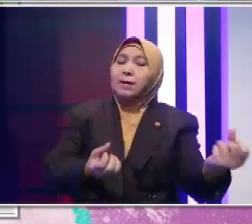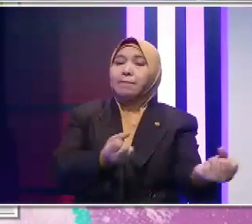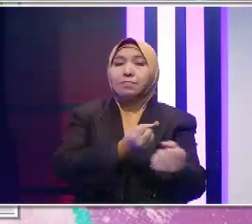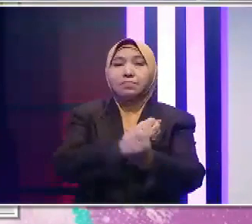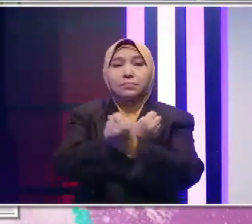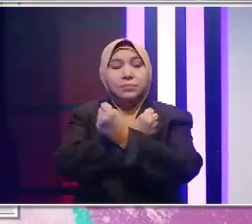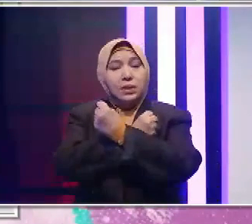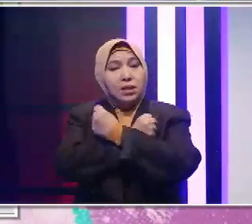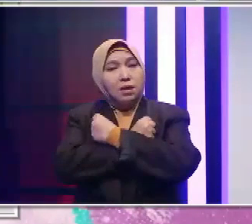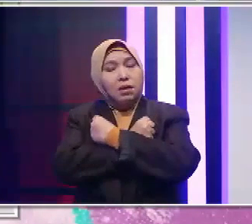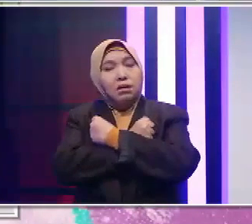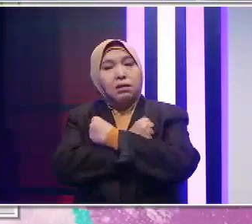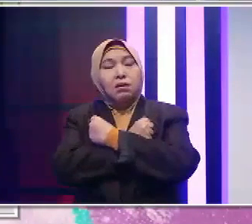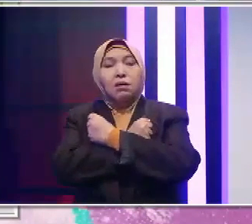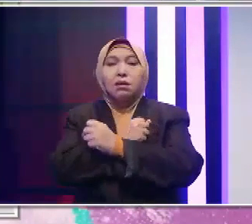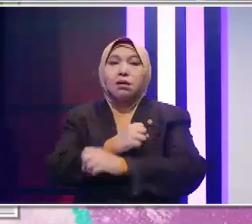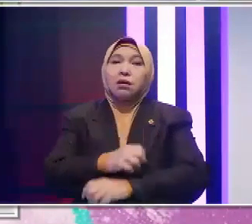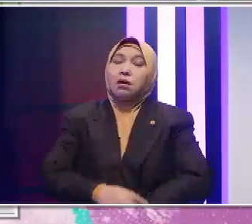الرحيم